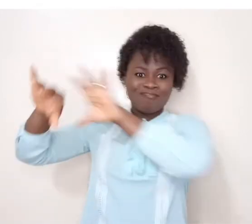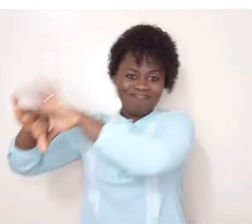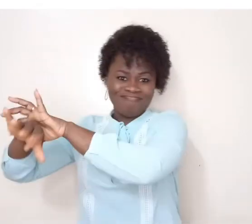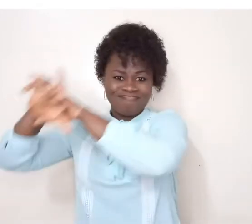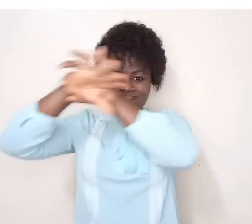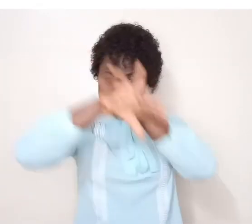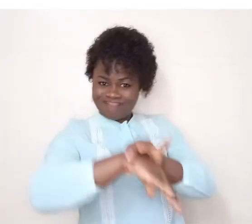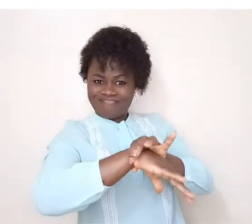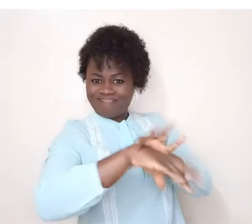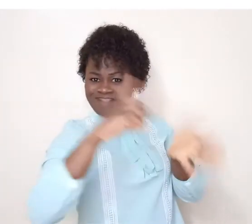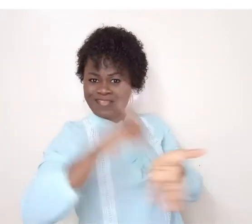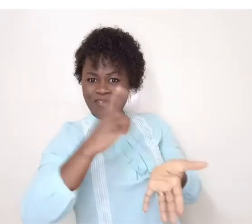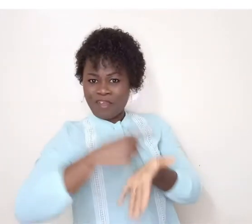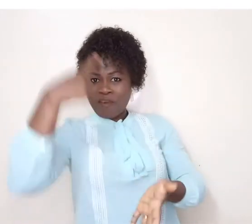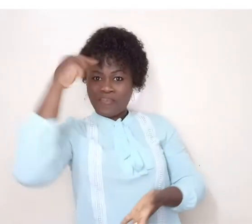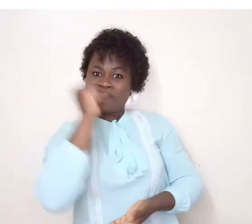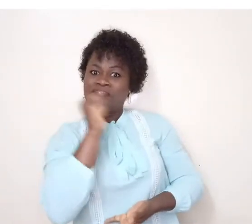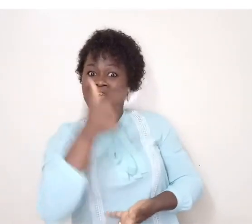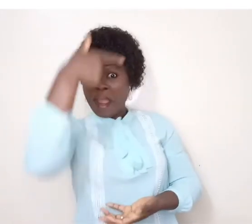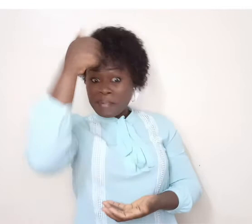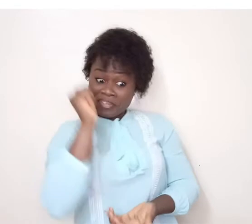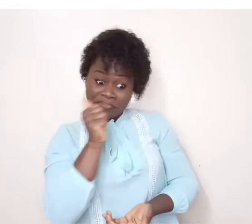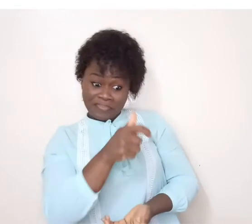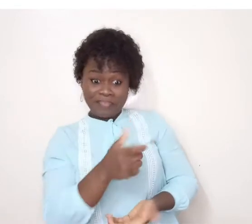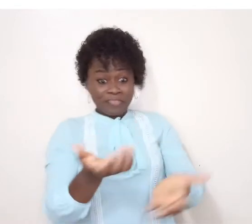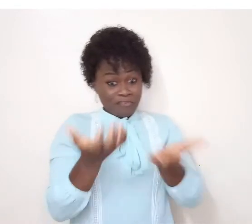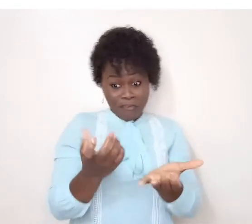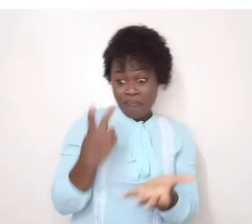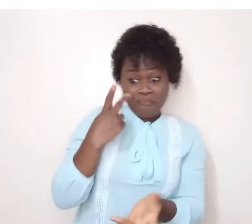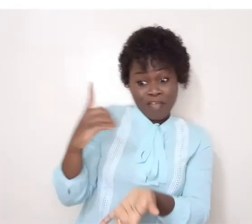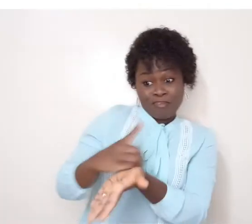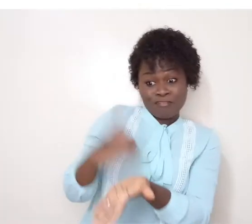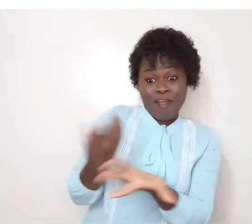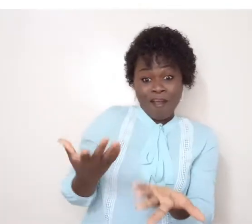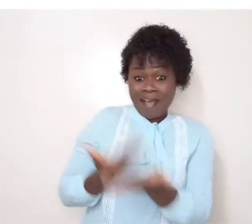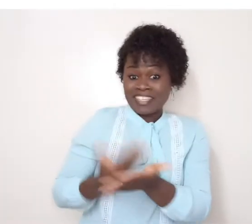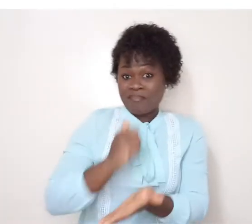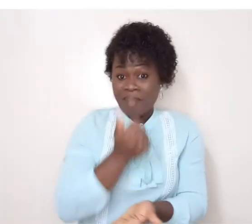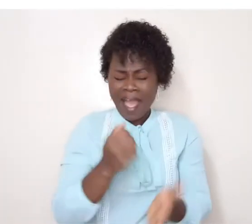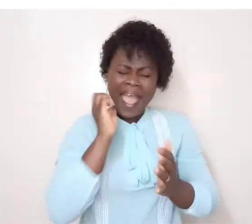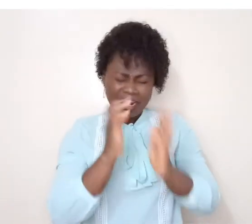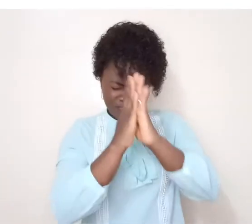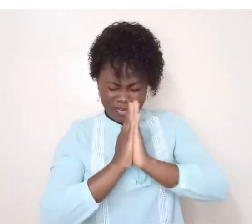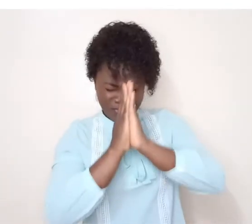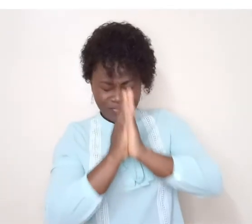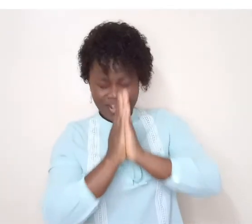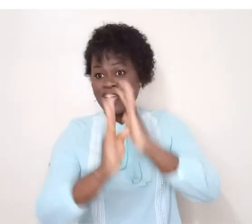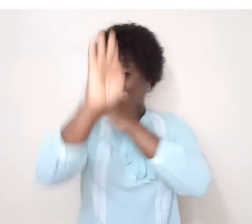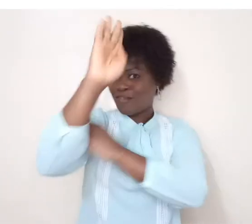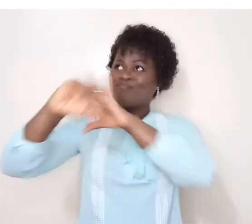l'un de ses enfants. Dieu voulait donner à l'éminent professeur, dont la carrière était devenue sa seule raison de